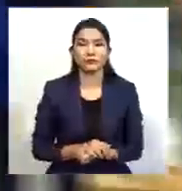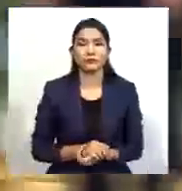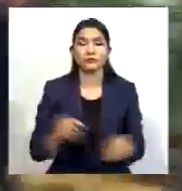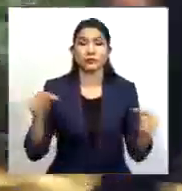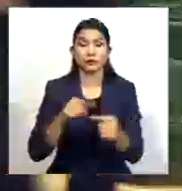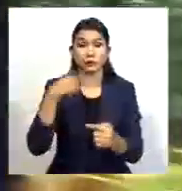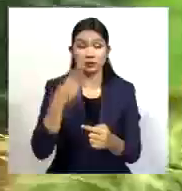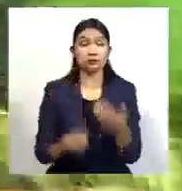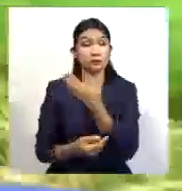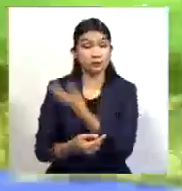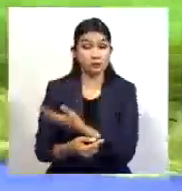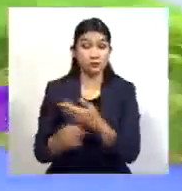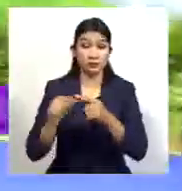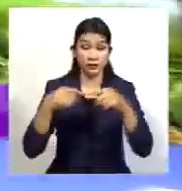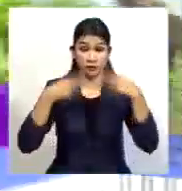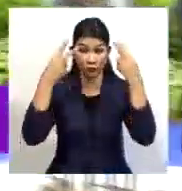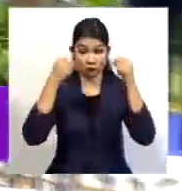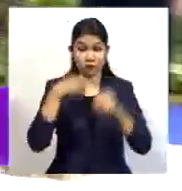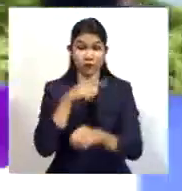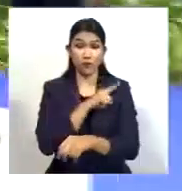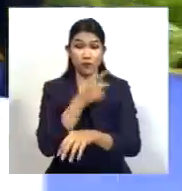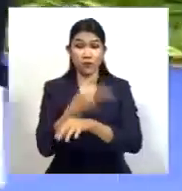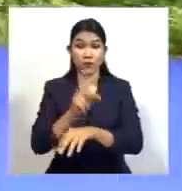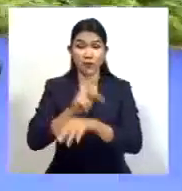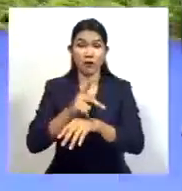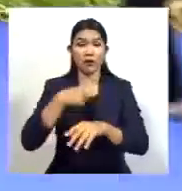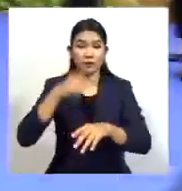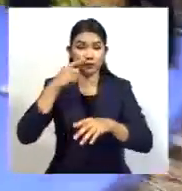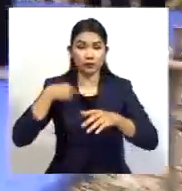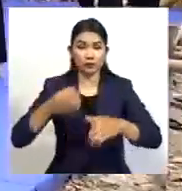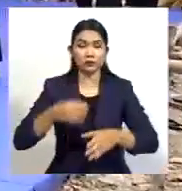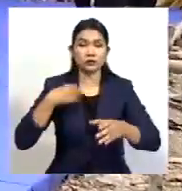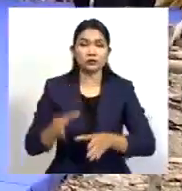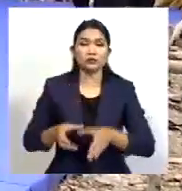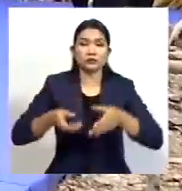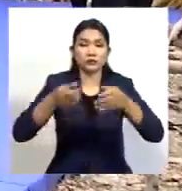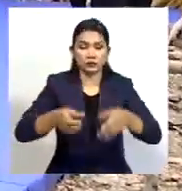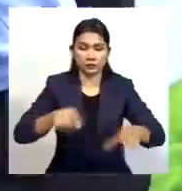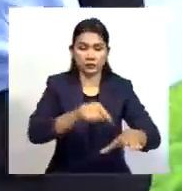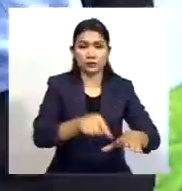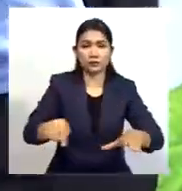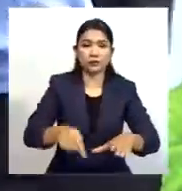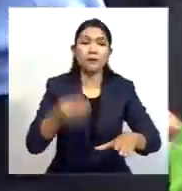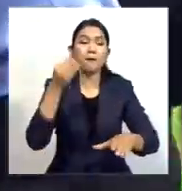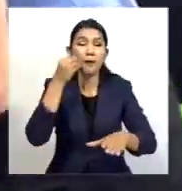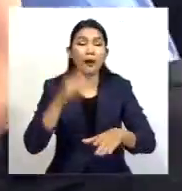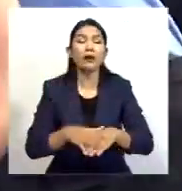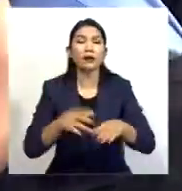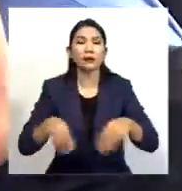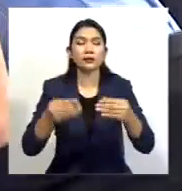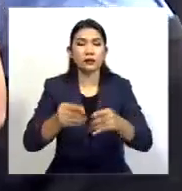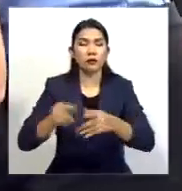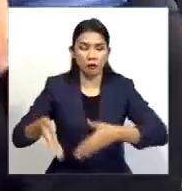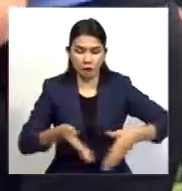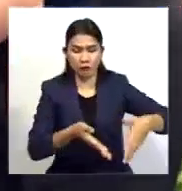โดยพลเอกประยุทธ์จันทร์โอชานายกรัฐมนตรีเป็นประธานในพิธียกเสาเอกสร้างบ้านมั่นคงชุมชนประชาร่วมใจ2ริมคลองเปรม